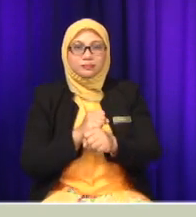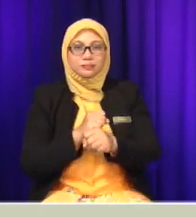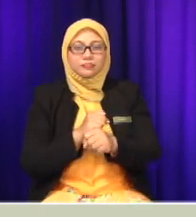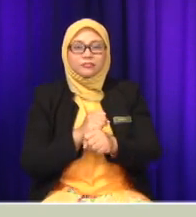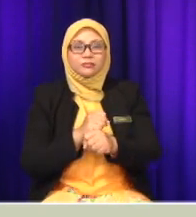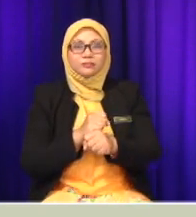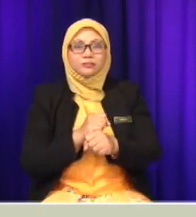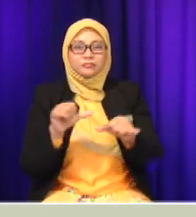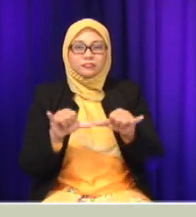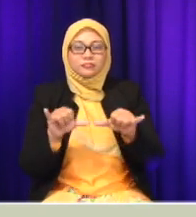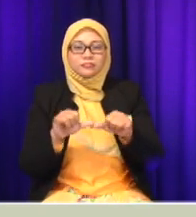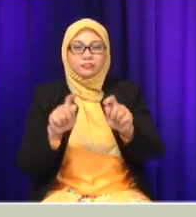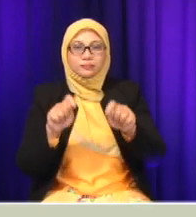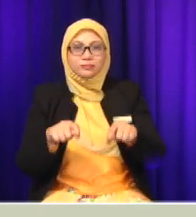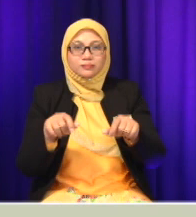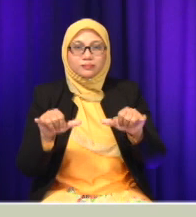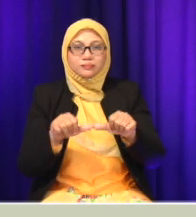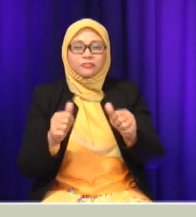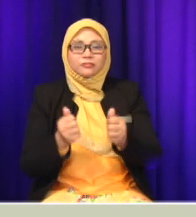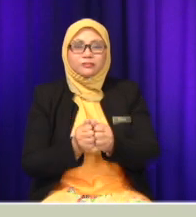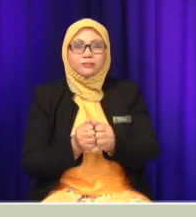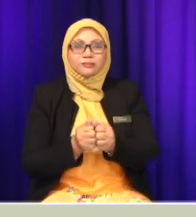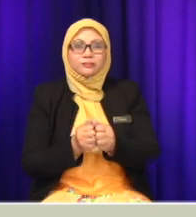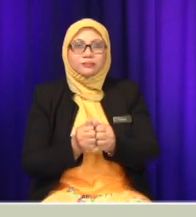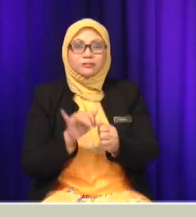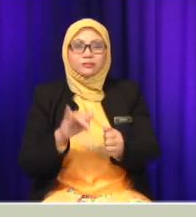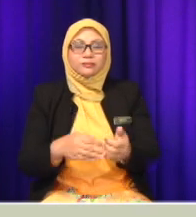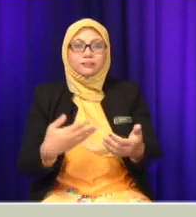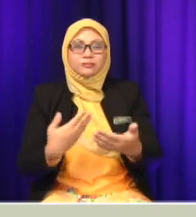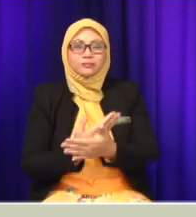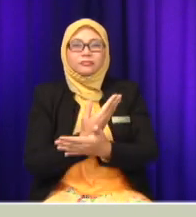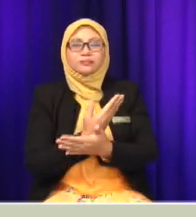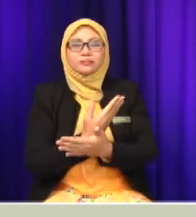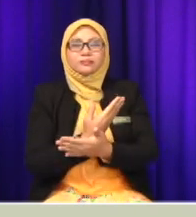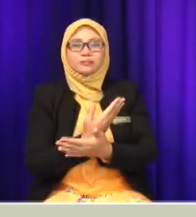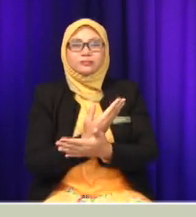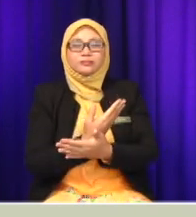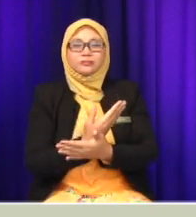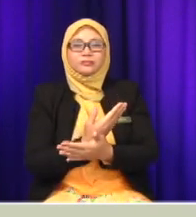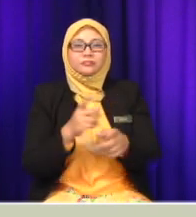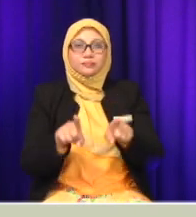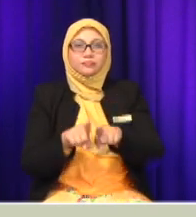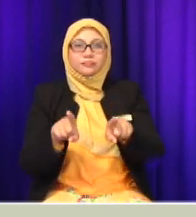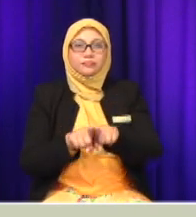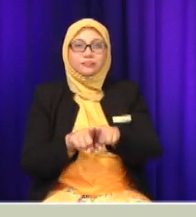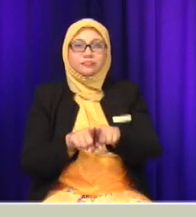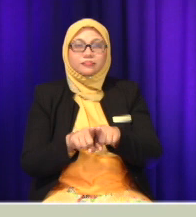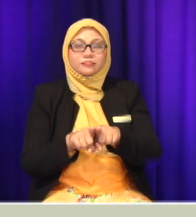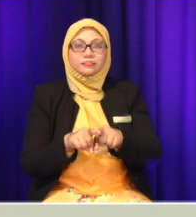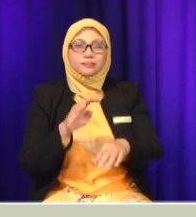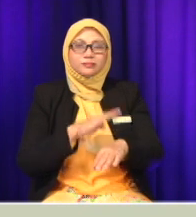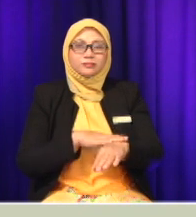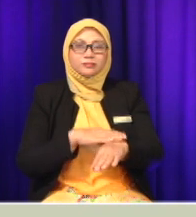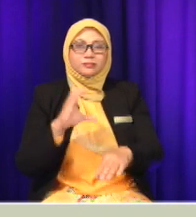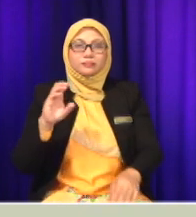perlu tukar dengan Ais sesondol yang baharu okey Begitu juga dengan ukuran pada cupeng sesondol untuk